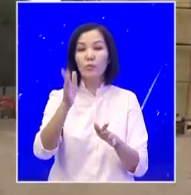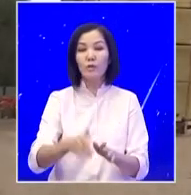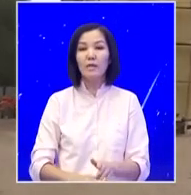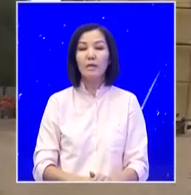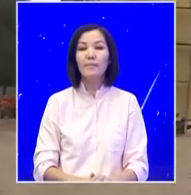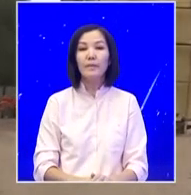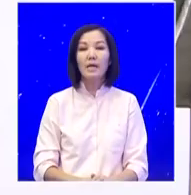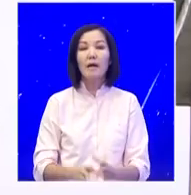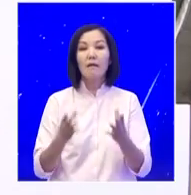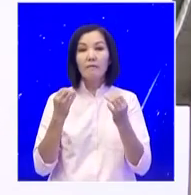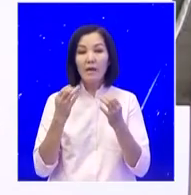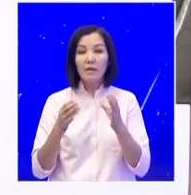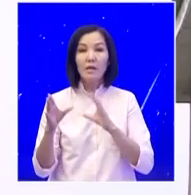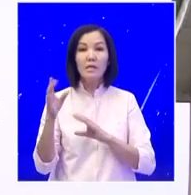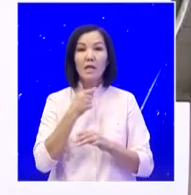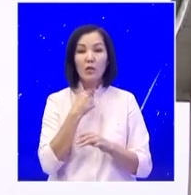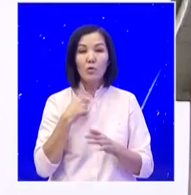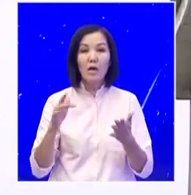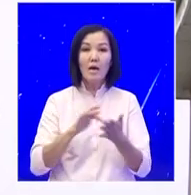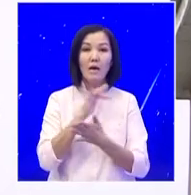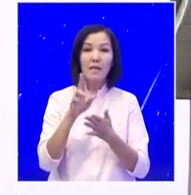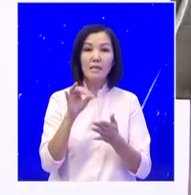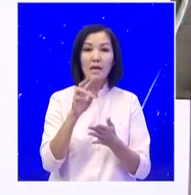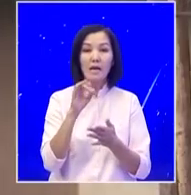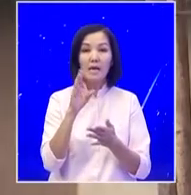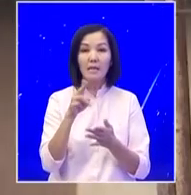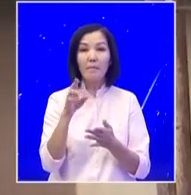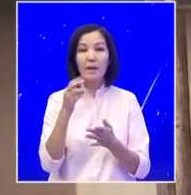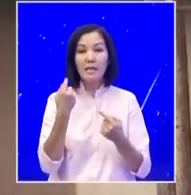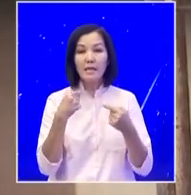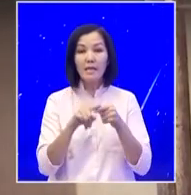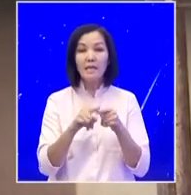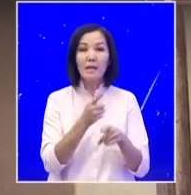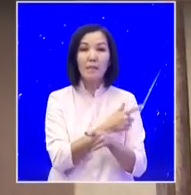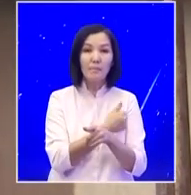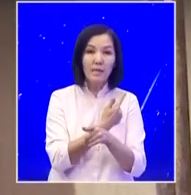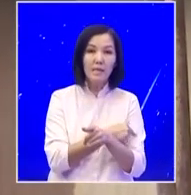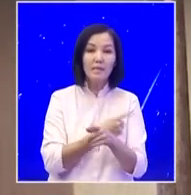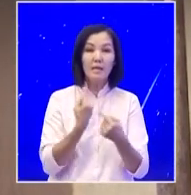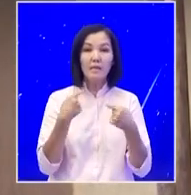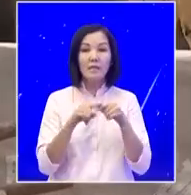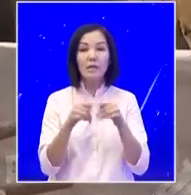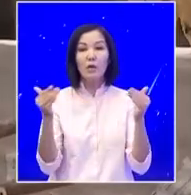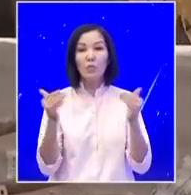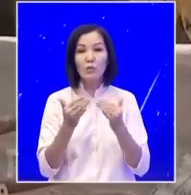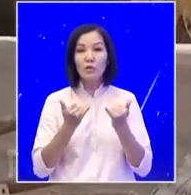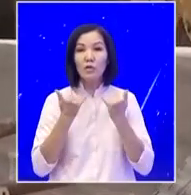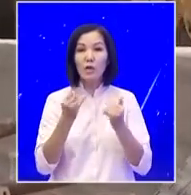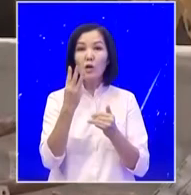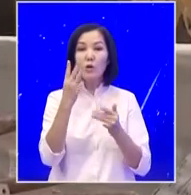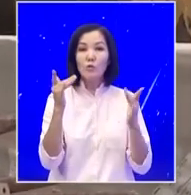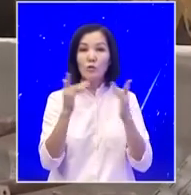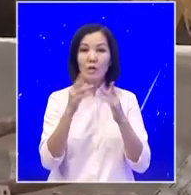қоныс тойы тағы болады. Талдықорған қаласы мен Қаратал ауданында политехникалық, медицина және техникалық колледждерге арналған 3